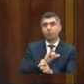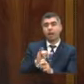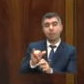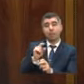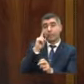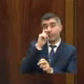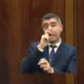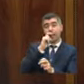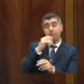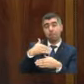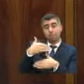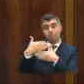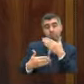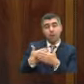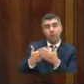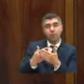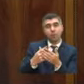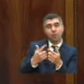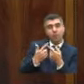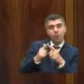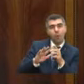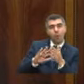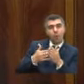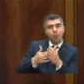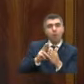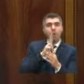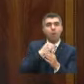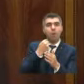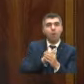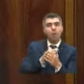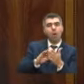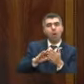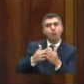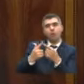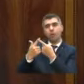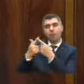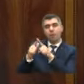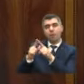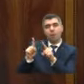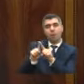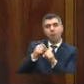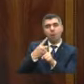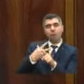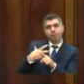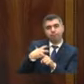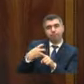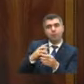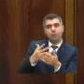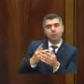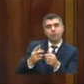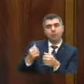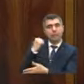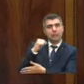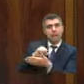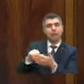الثقة، لأنه دليل آخر على أن الحكومة مستعدة لقبول أي شيء من أجل الأموال. هذا ناهيك على